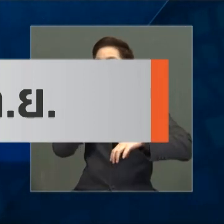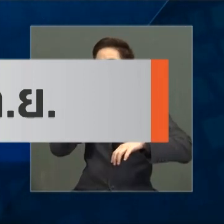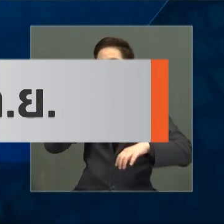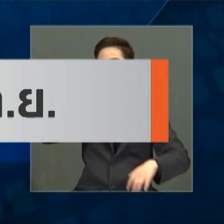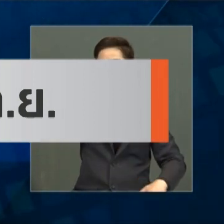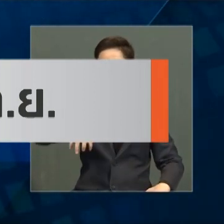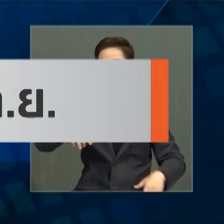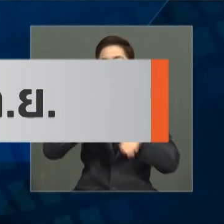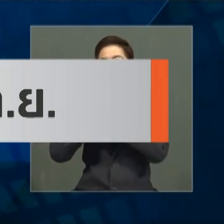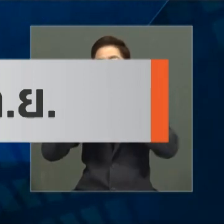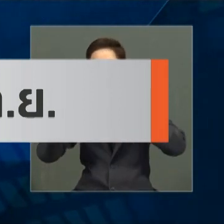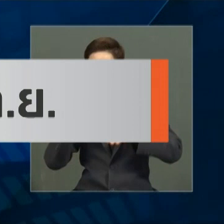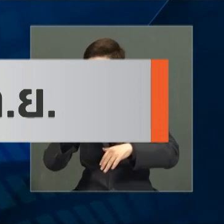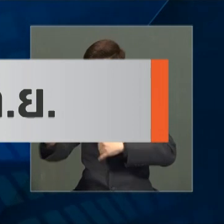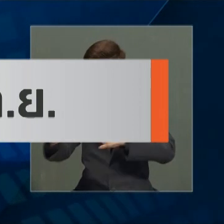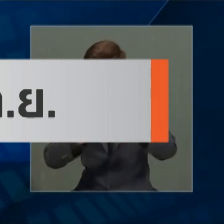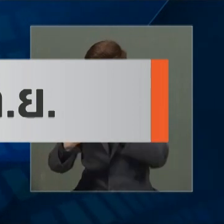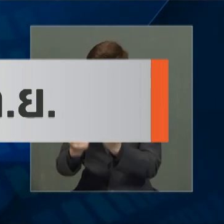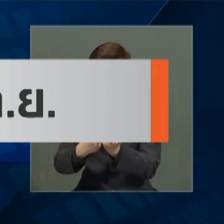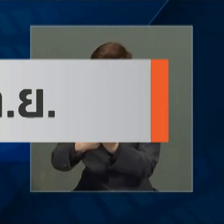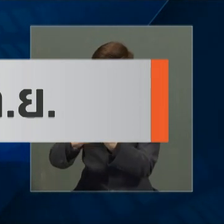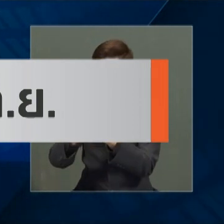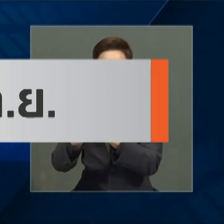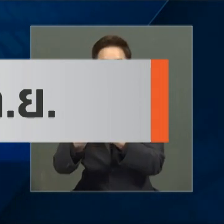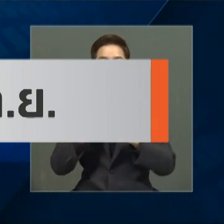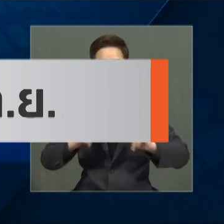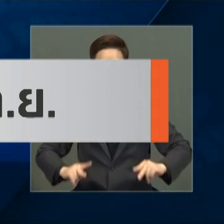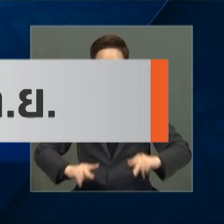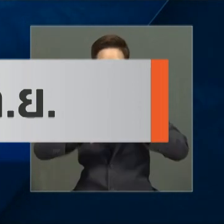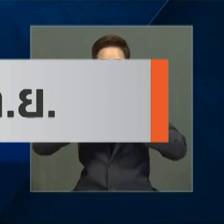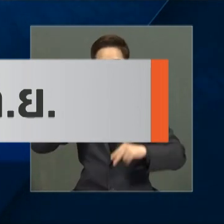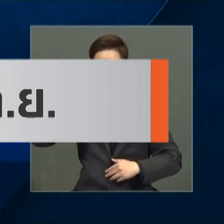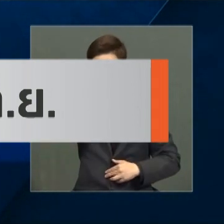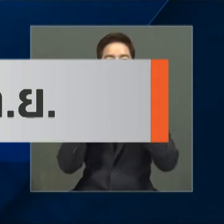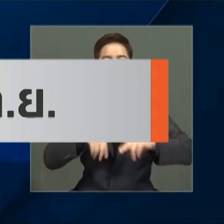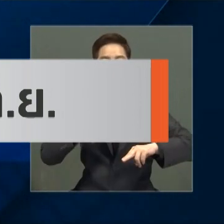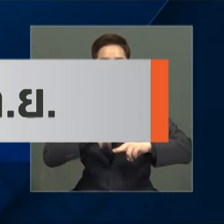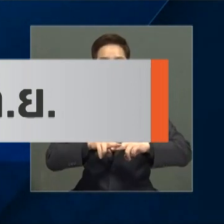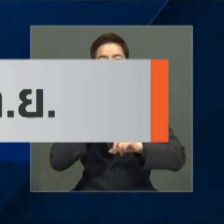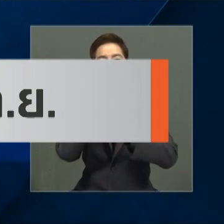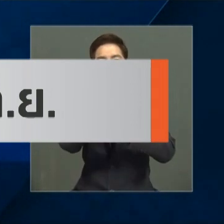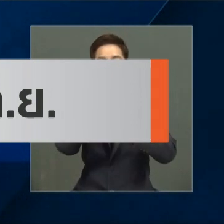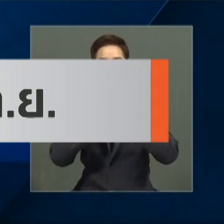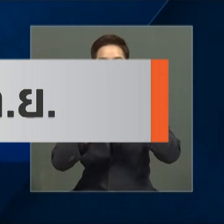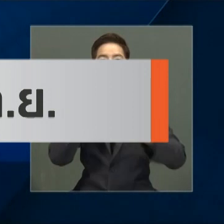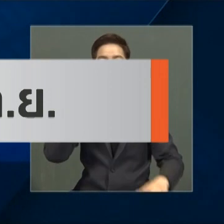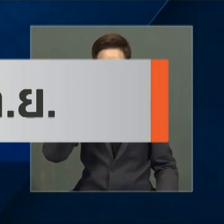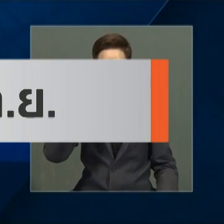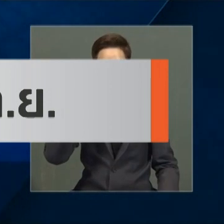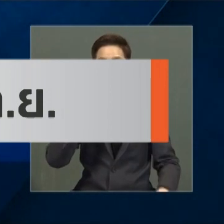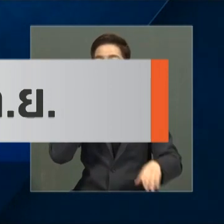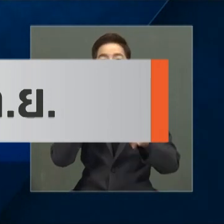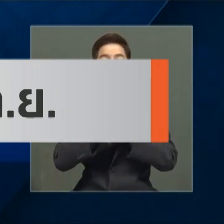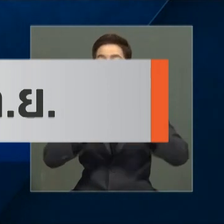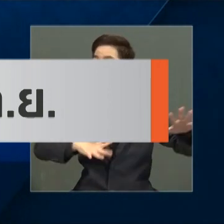าคารเรียนเพื่อการสอนการสอบการฝึกอบรมที่ต้องขออนุญาตก่อนและทำตามหลักเกณฑ์ขณะ